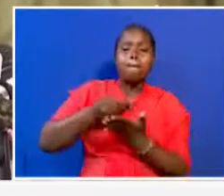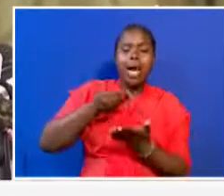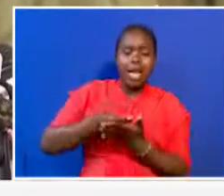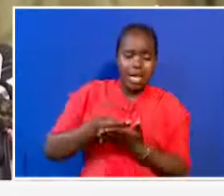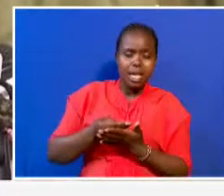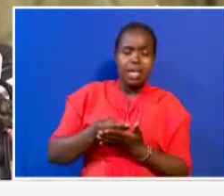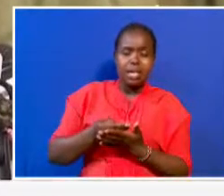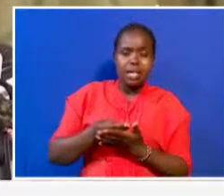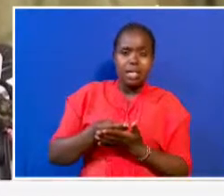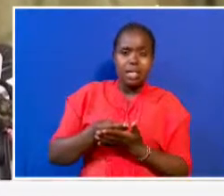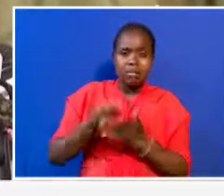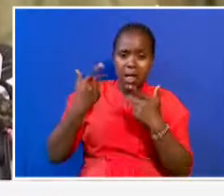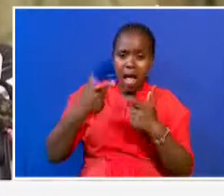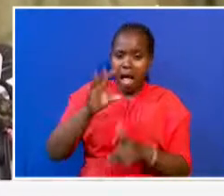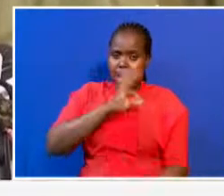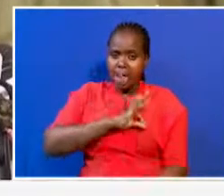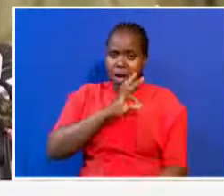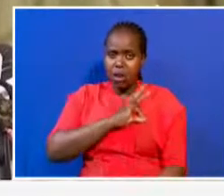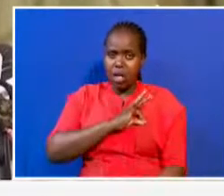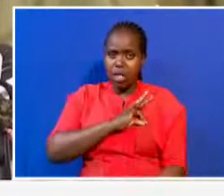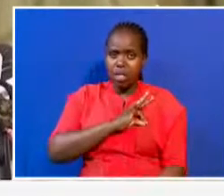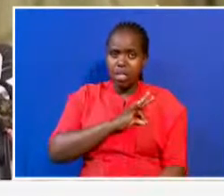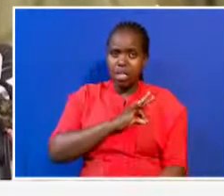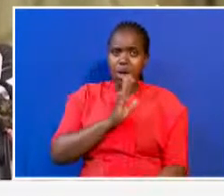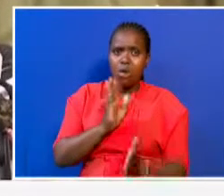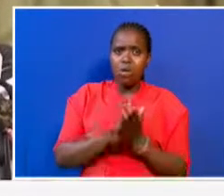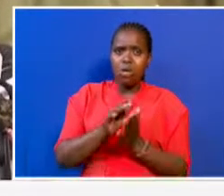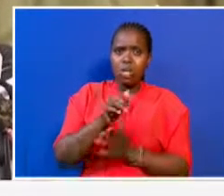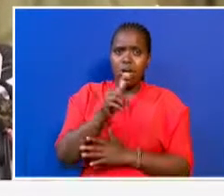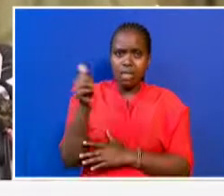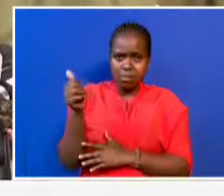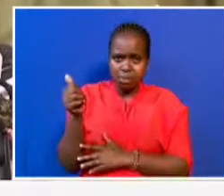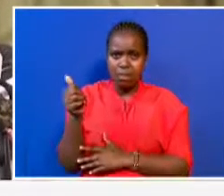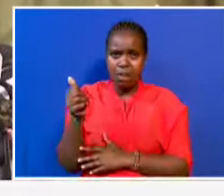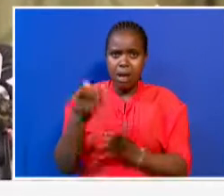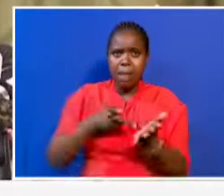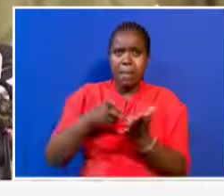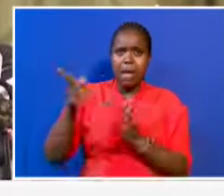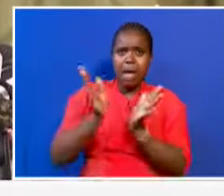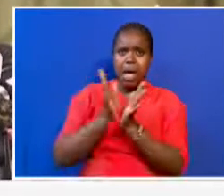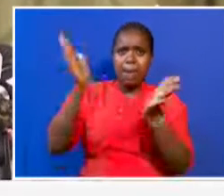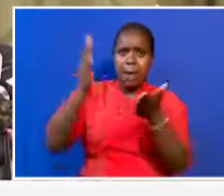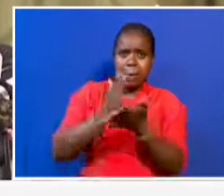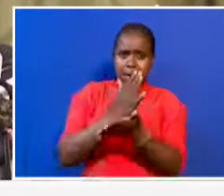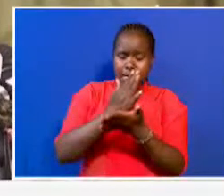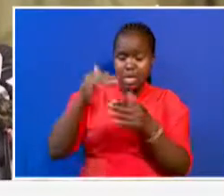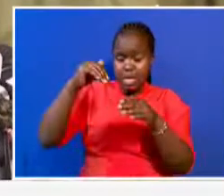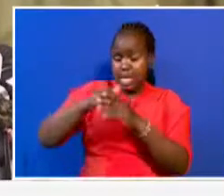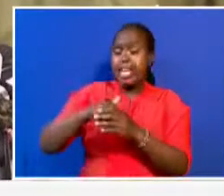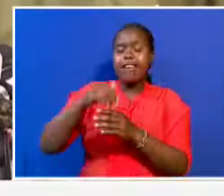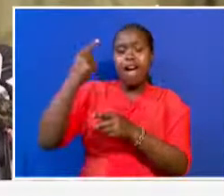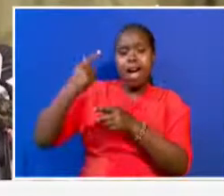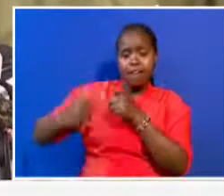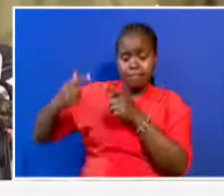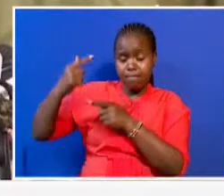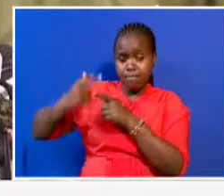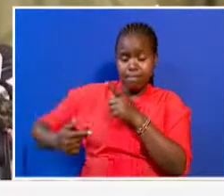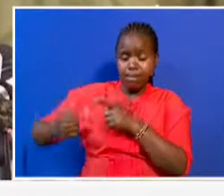structures, allowances and benefits paid in the public sector in the financial year